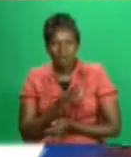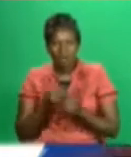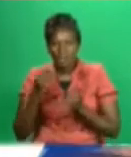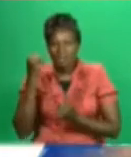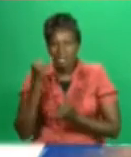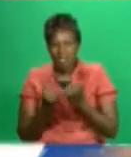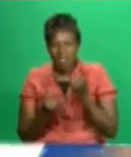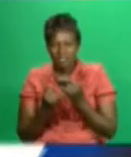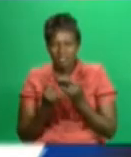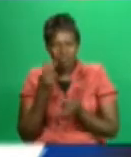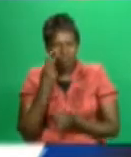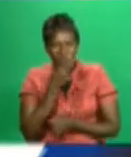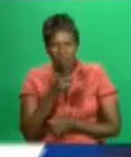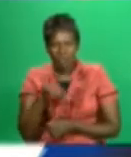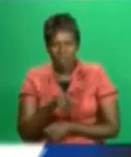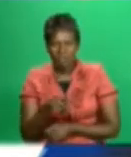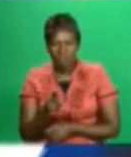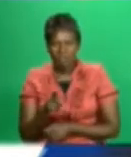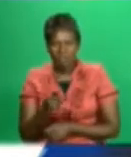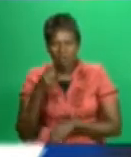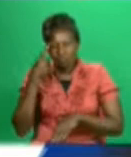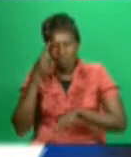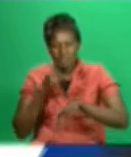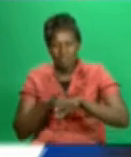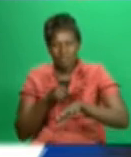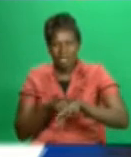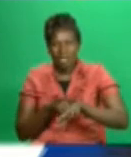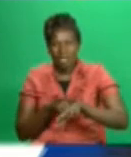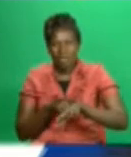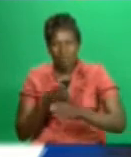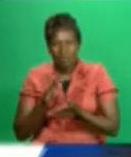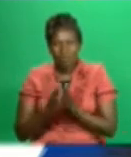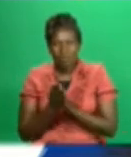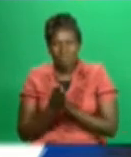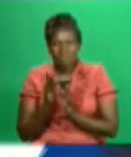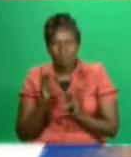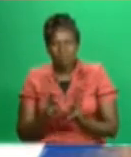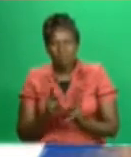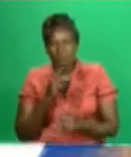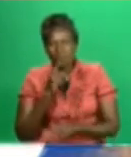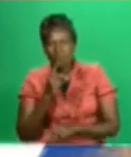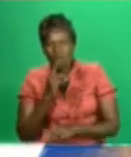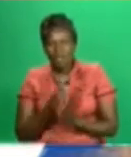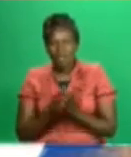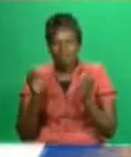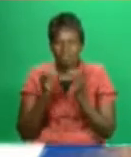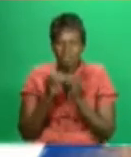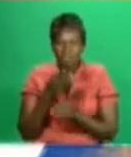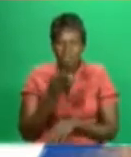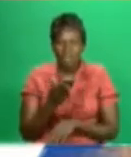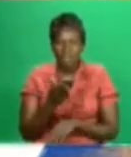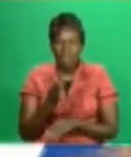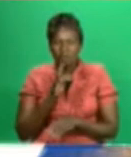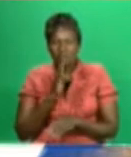mwishowe tumejionea wenyewe. Kwa muda huu mwingine tumekuwa watu wa kutengwa hapa, tumekuwa watu wa kutukanwa pale, tumekuwa